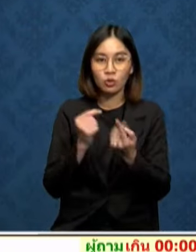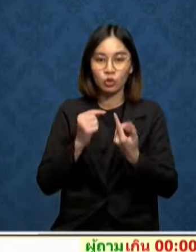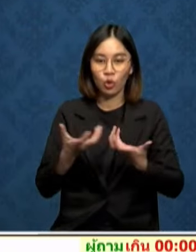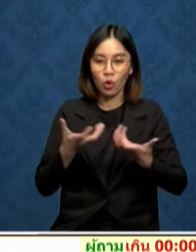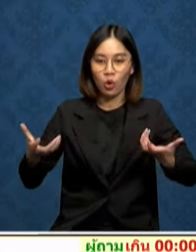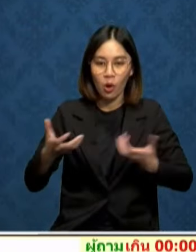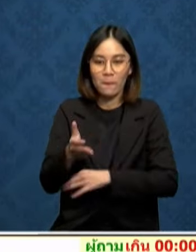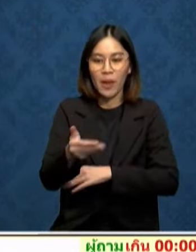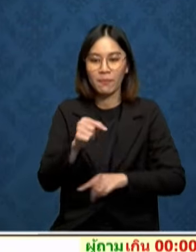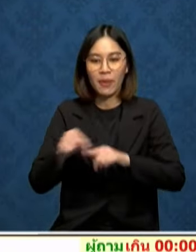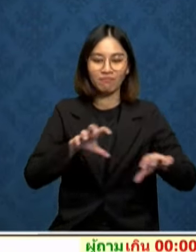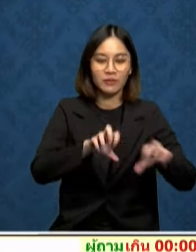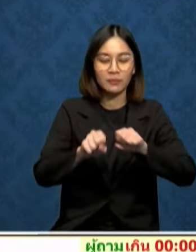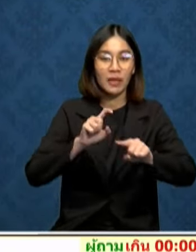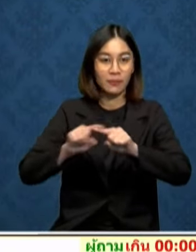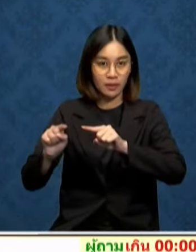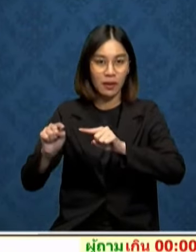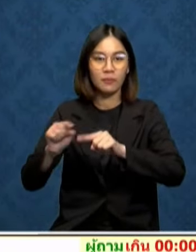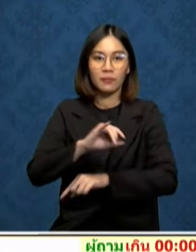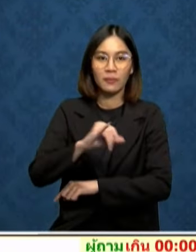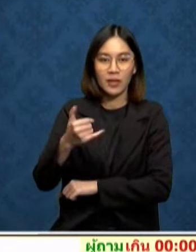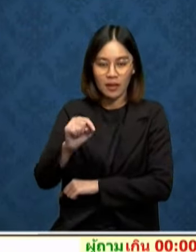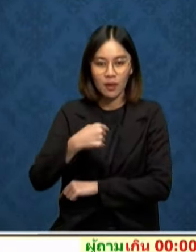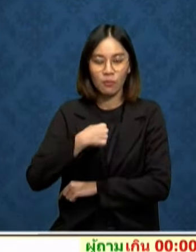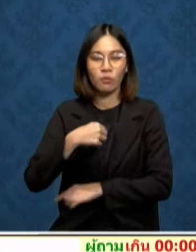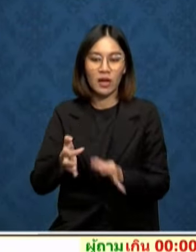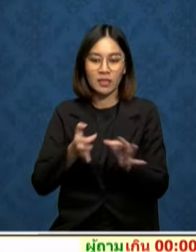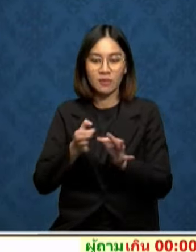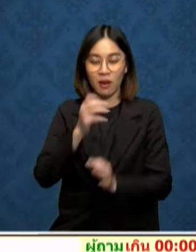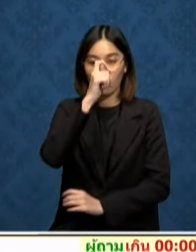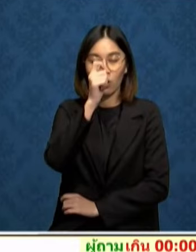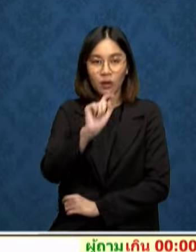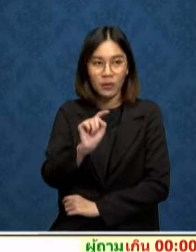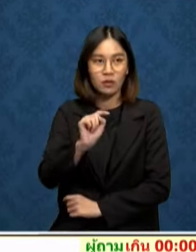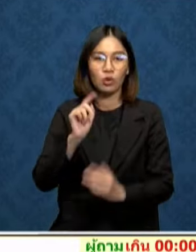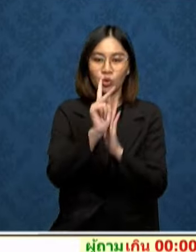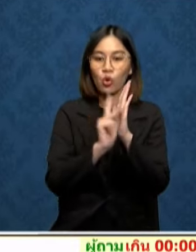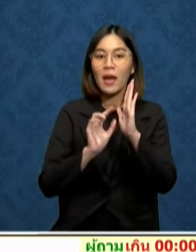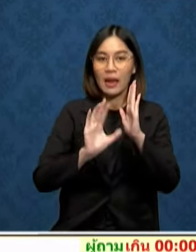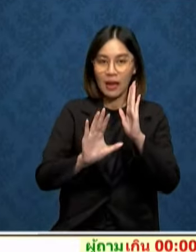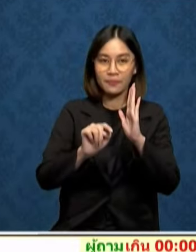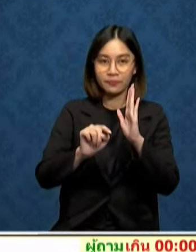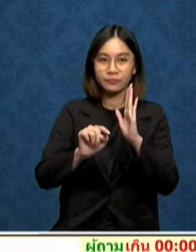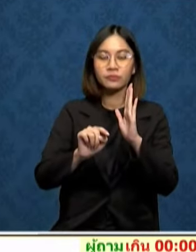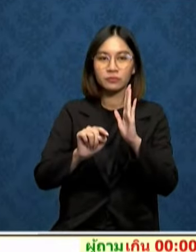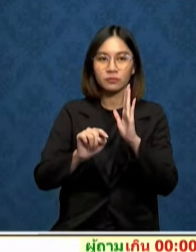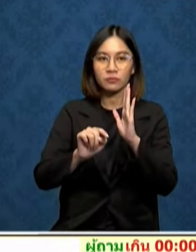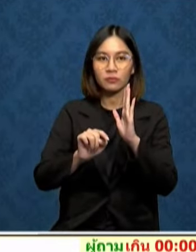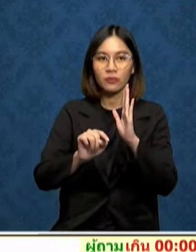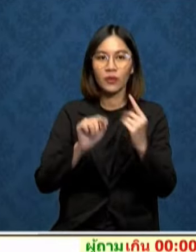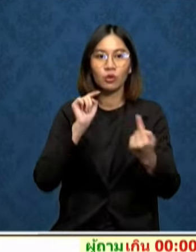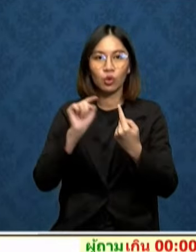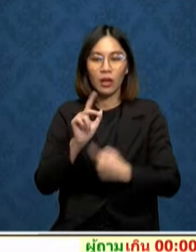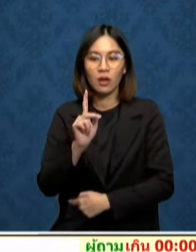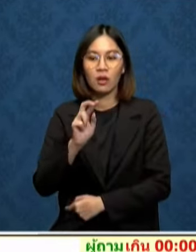ครื่องมือประมงต่างๆเนี่ยที่บางประเภทเนี่ยผมต้องนำเรียนด้วยความเคารพนะครับที่กฎหมายห้ามไว้นะครับก็เป็นในส่ว